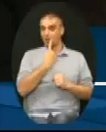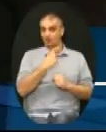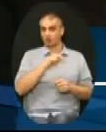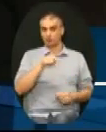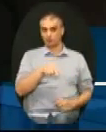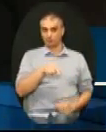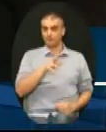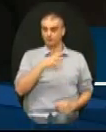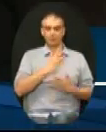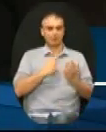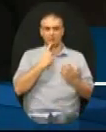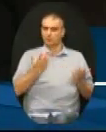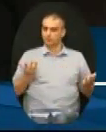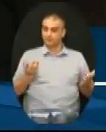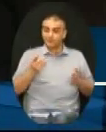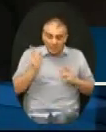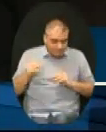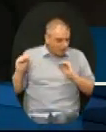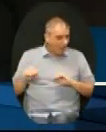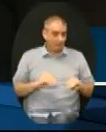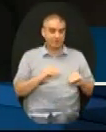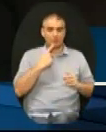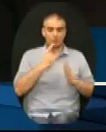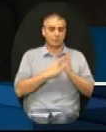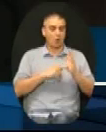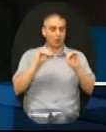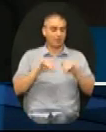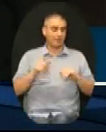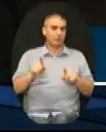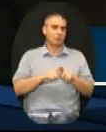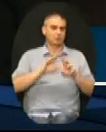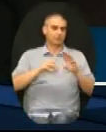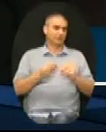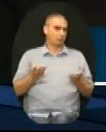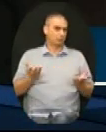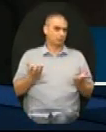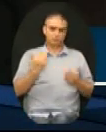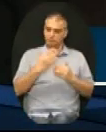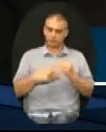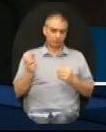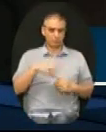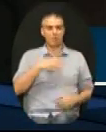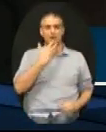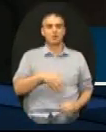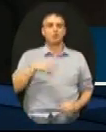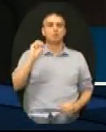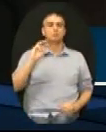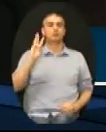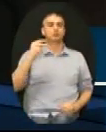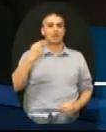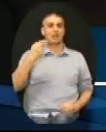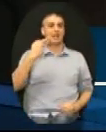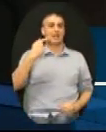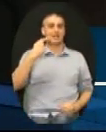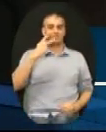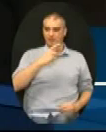הזה, יש כאלה שבאים ואומרים, עצם העברה למשל חוק המקוואות, זה איזשהו סיכום. הרי בסופו של דבר מגיע משה גפני